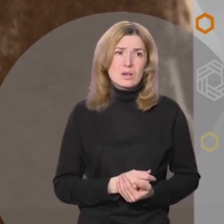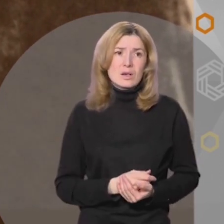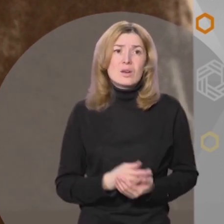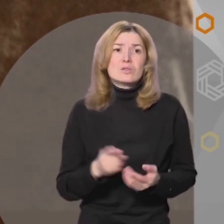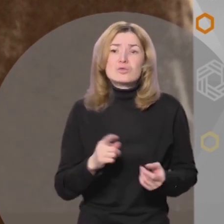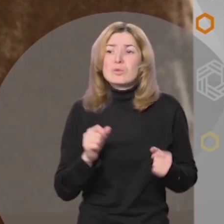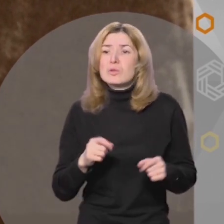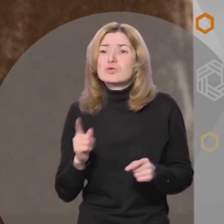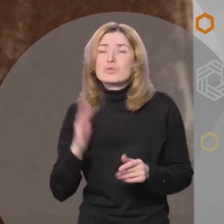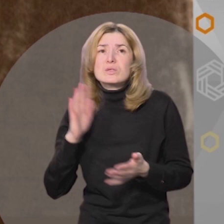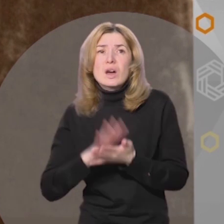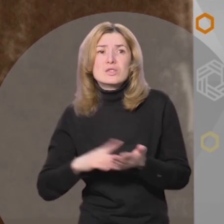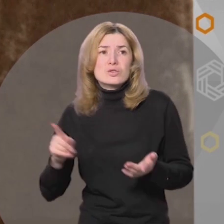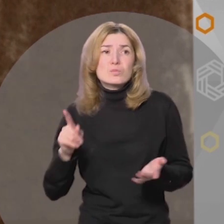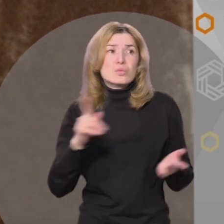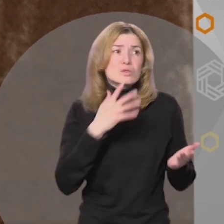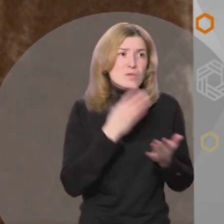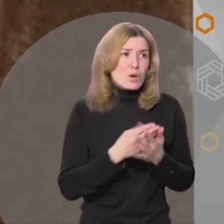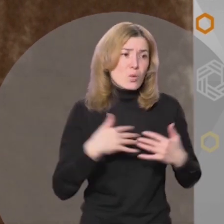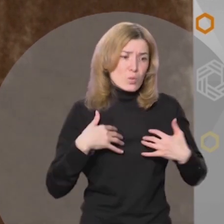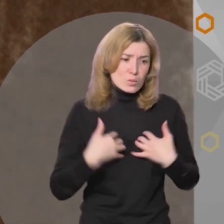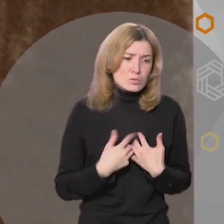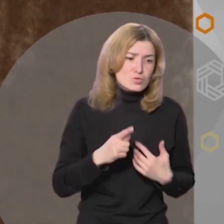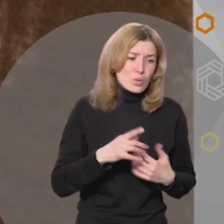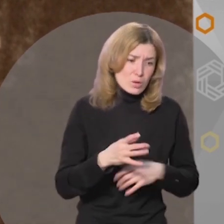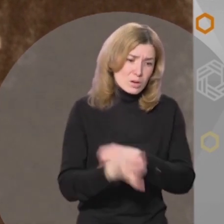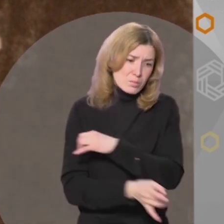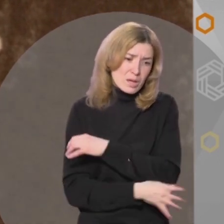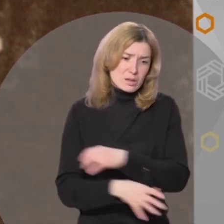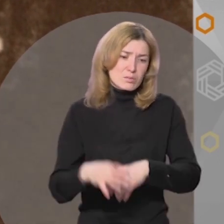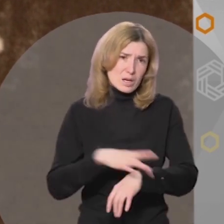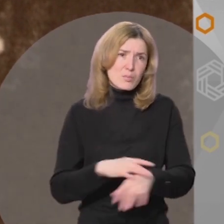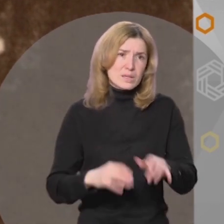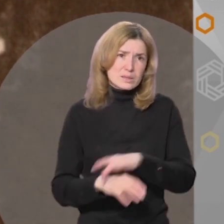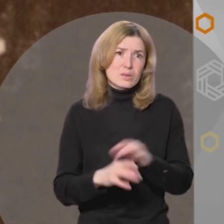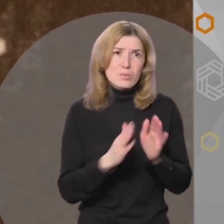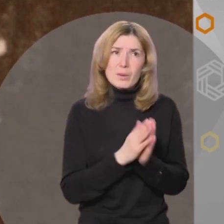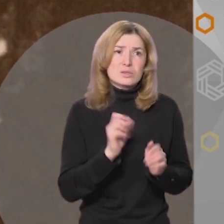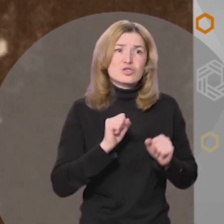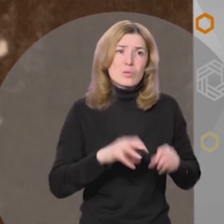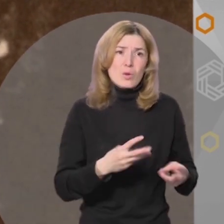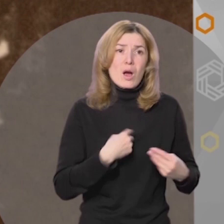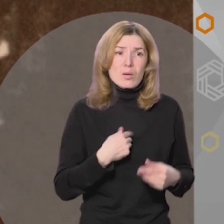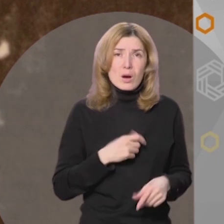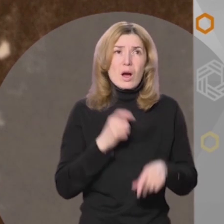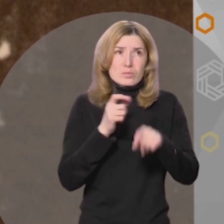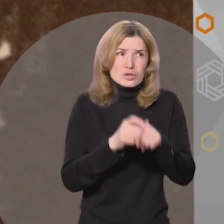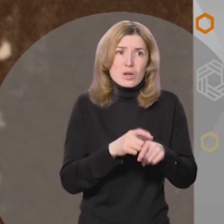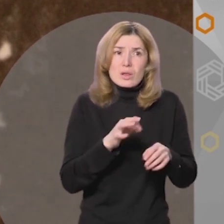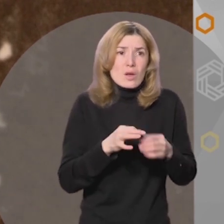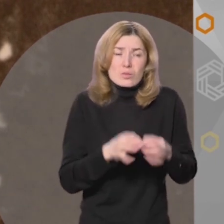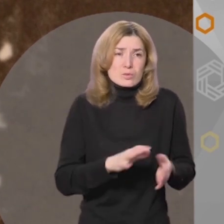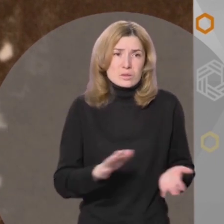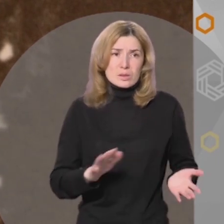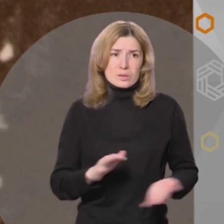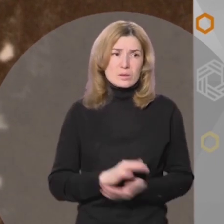и чтоб, значит, облегчить участь мою, со мною в местях по Владимирке уйти хочет. А помещик-то не